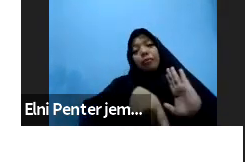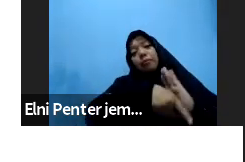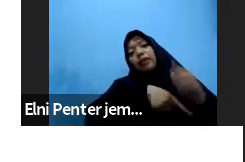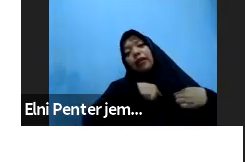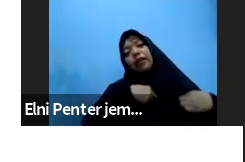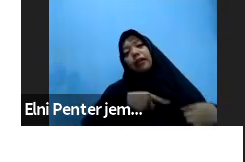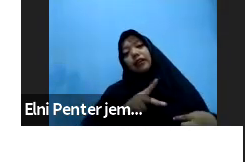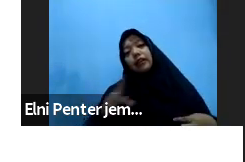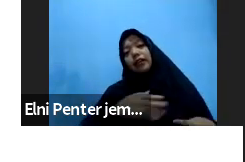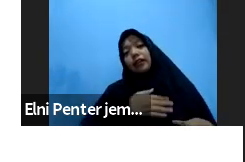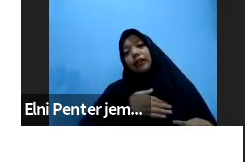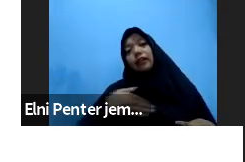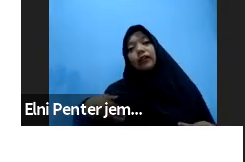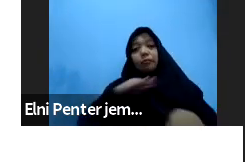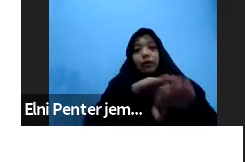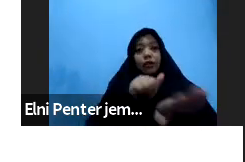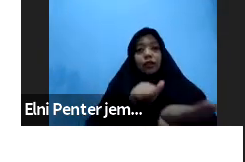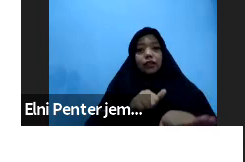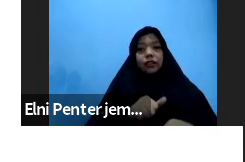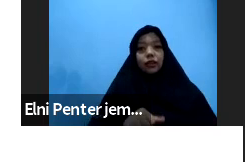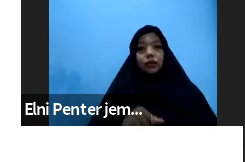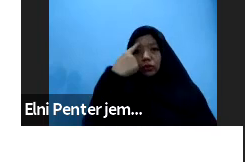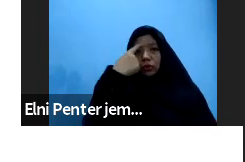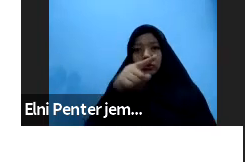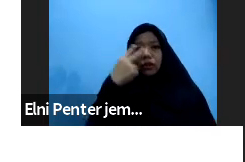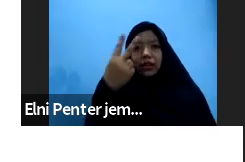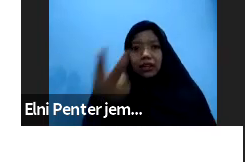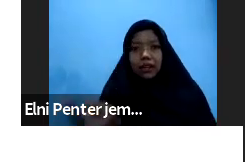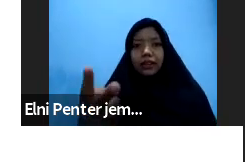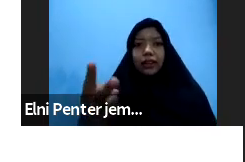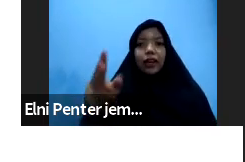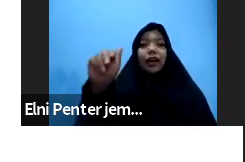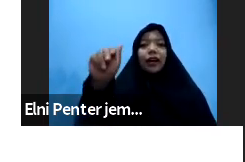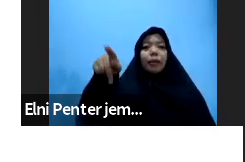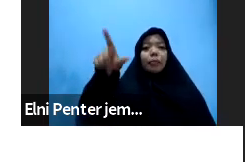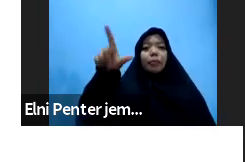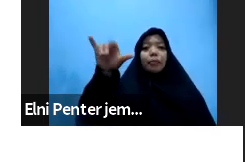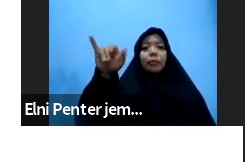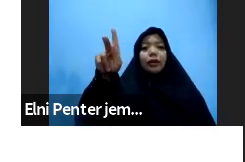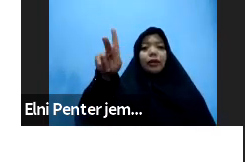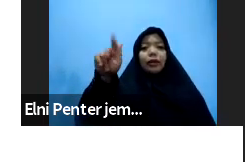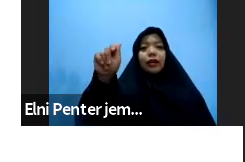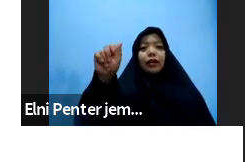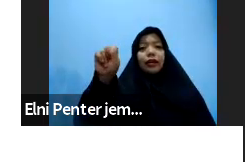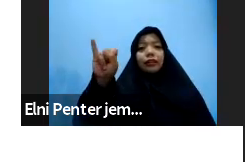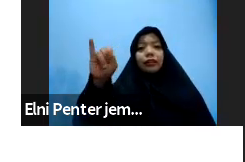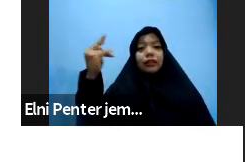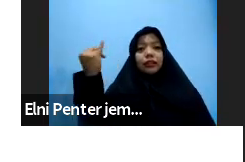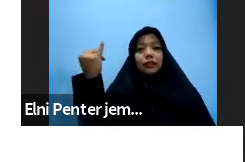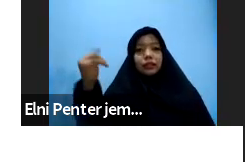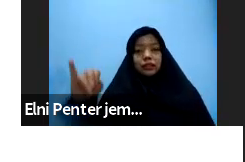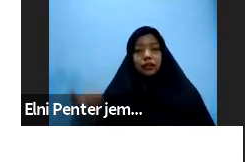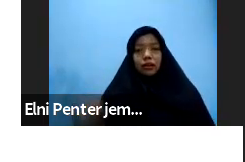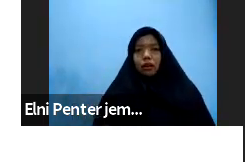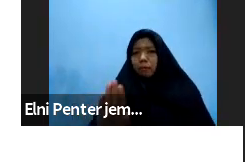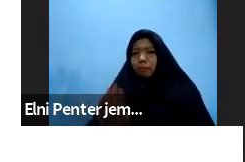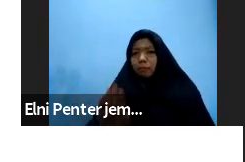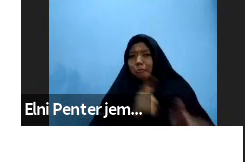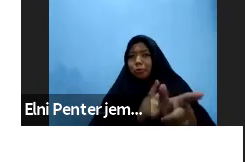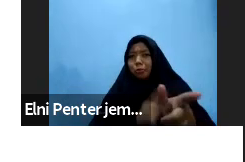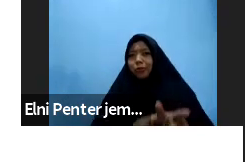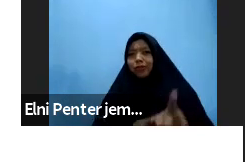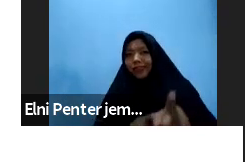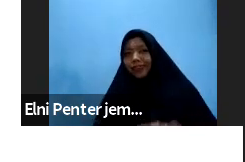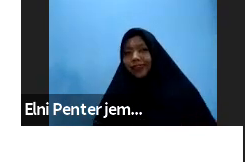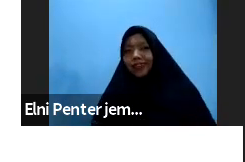untuk masuk ke aplikasinya karena kalau saya ngomong aja rasanya masa sih bener sih raksa ngomonge